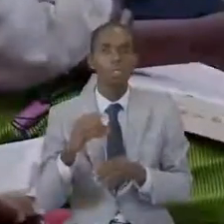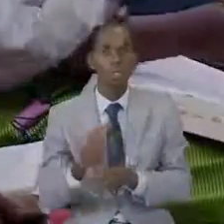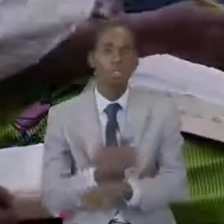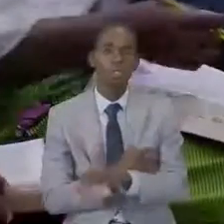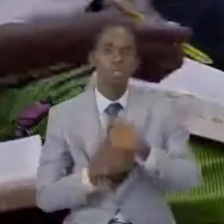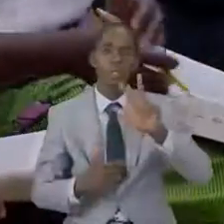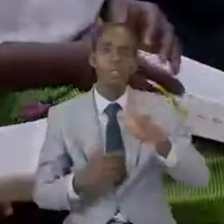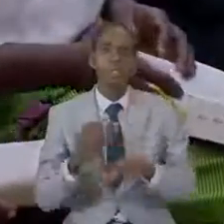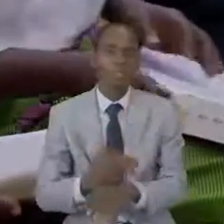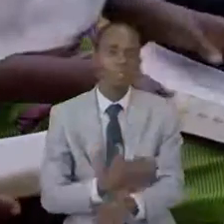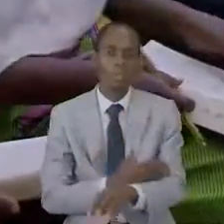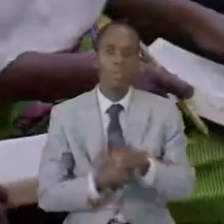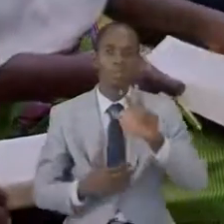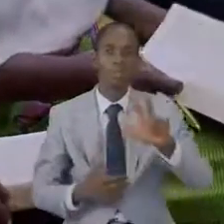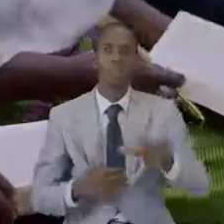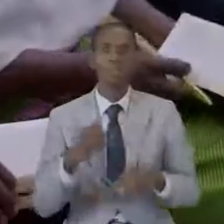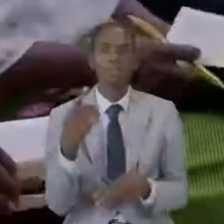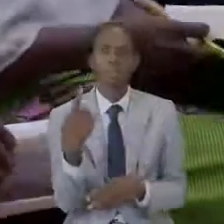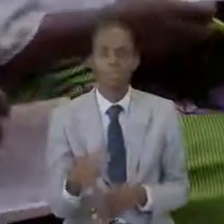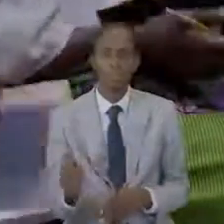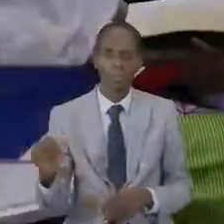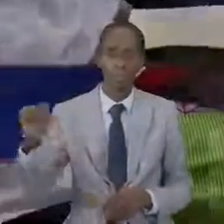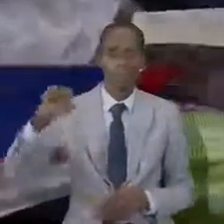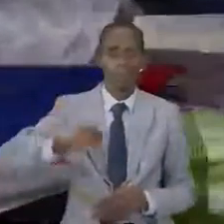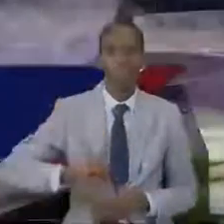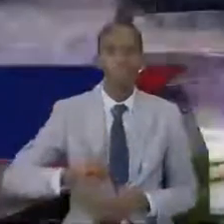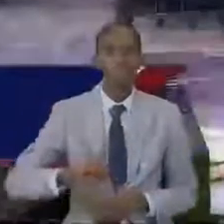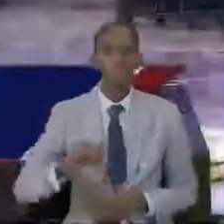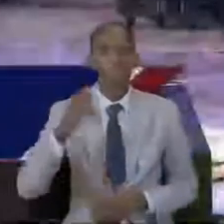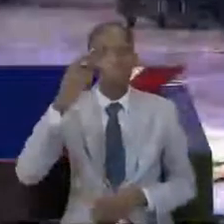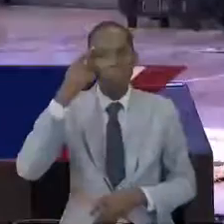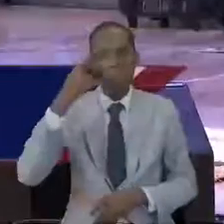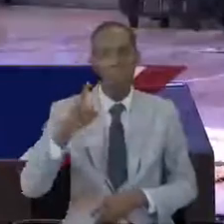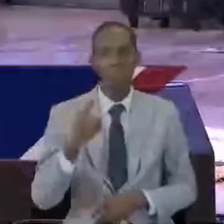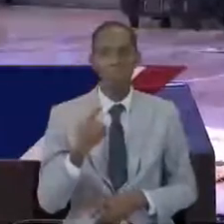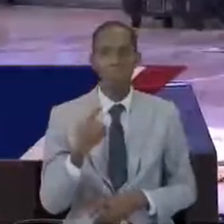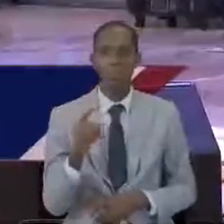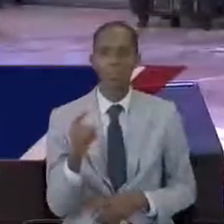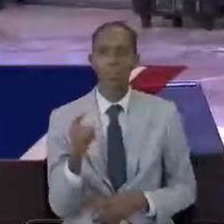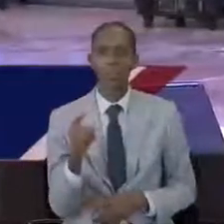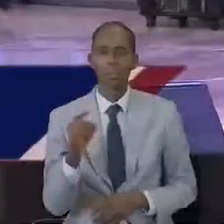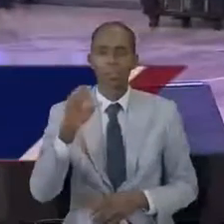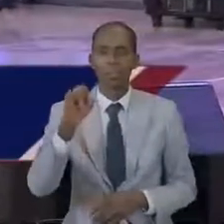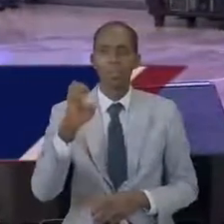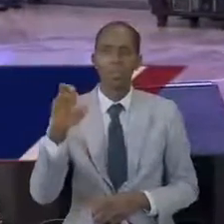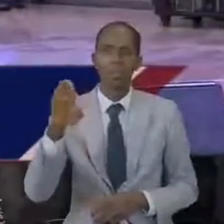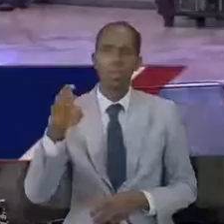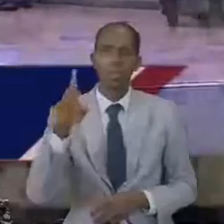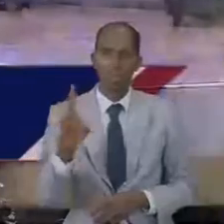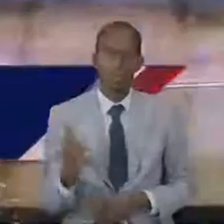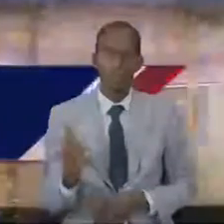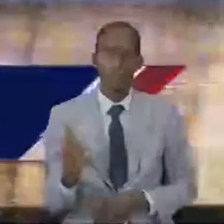élément ici le troisième élément c'est la condamnation pour les summer endurci